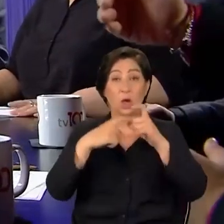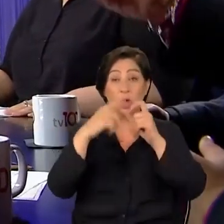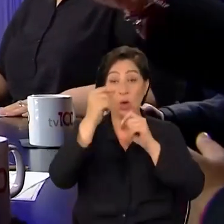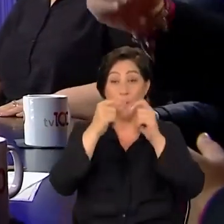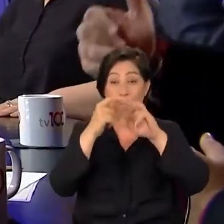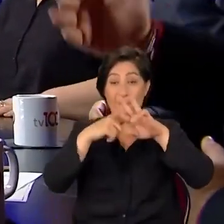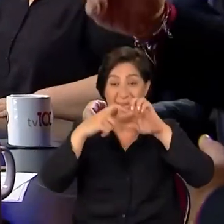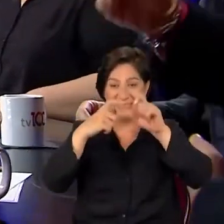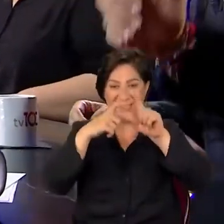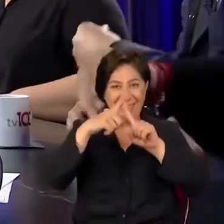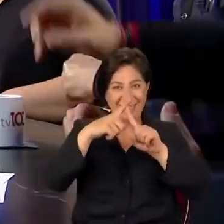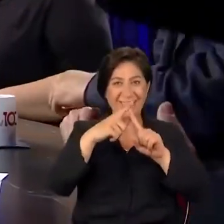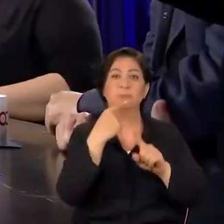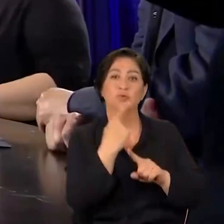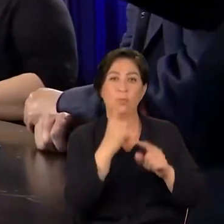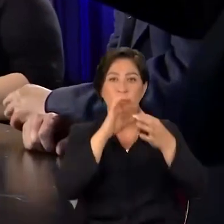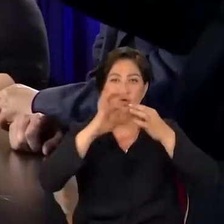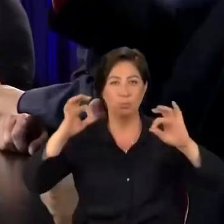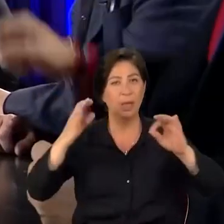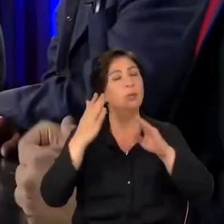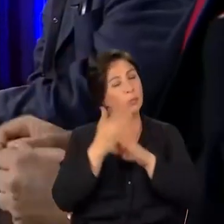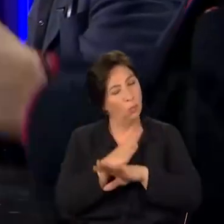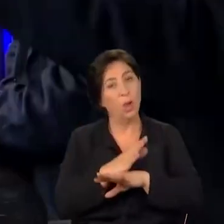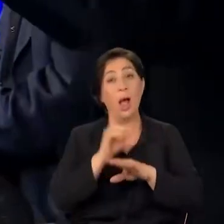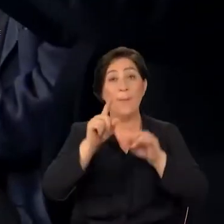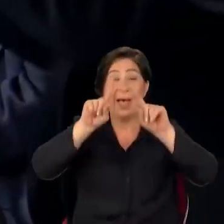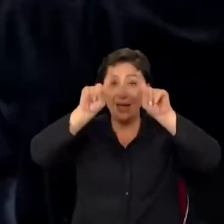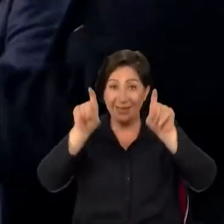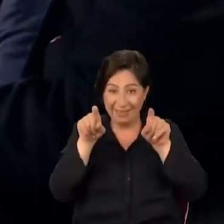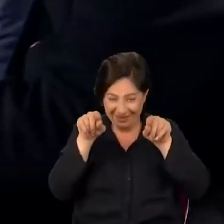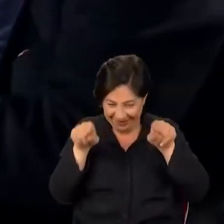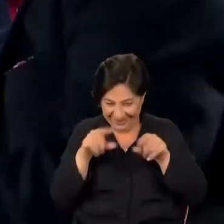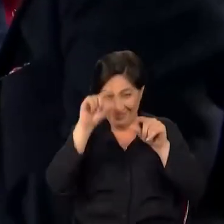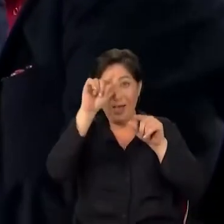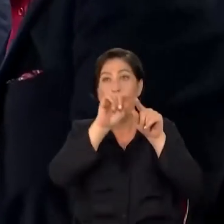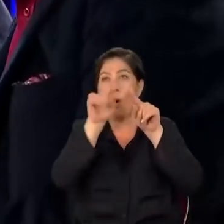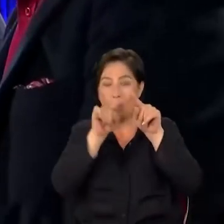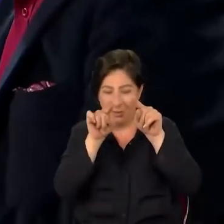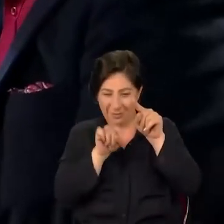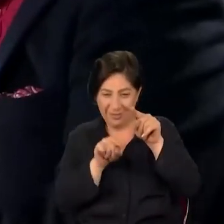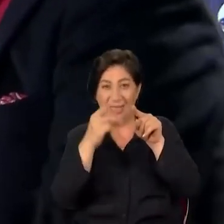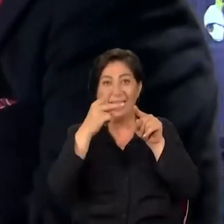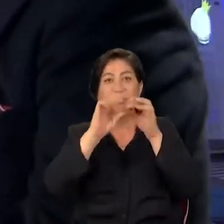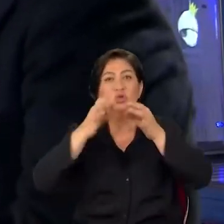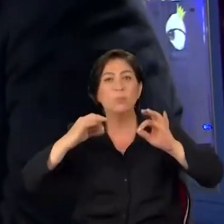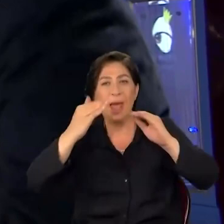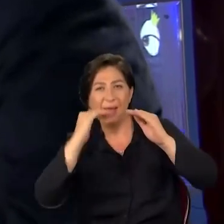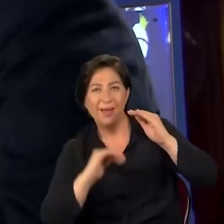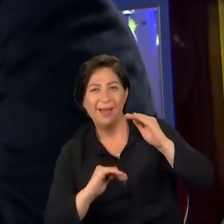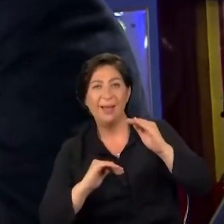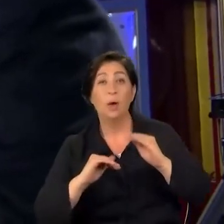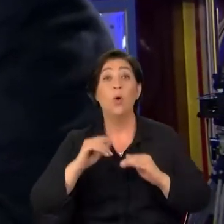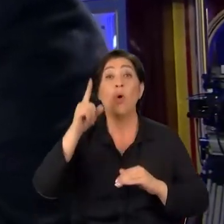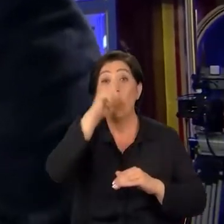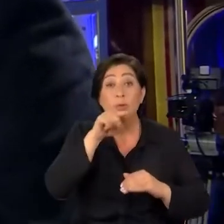şu. Göbels bunu diyor doğru. Bir cümle bu, o da doğru. Fakat aynı paragrafta aşağı doğru devam edersen iki cümle altta da